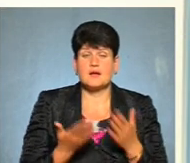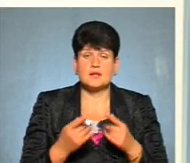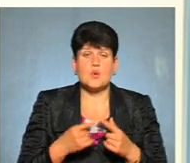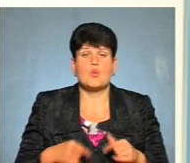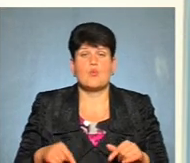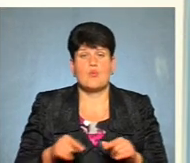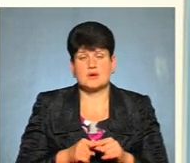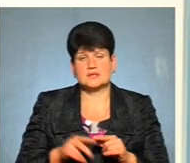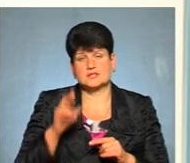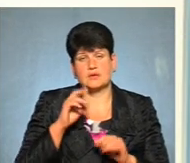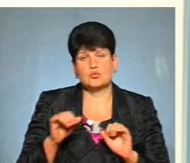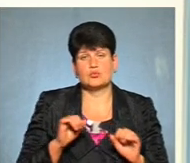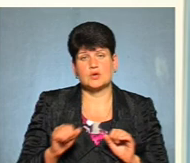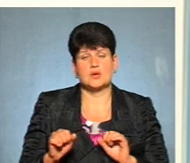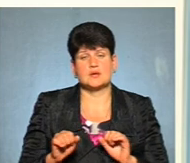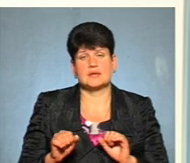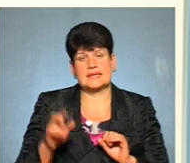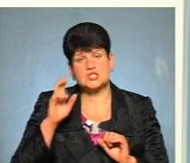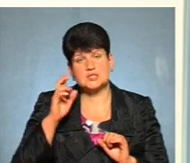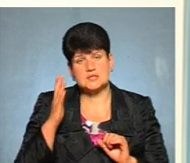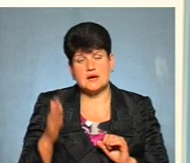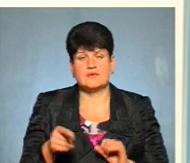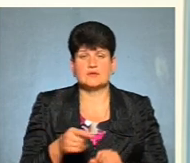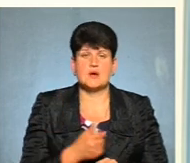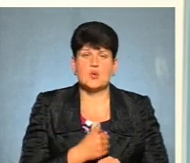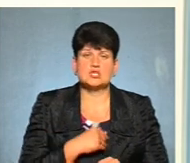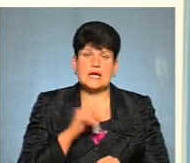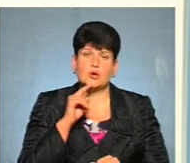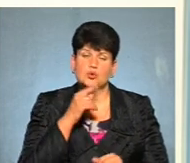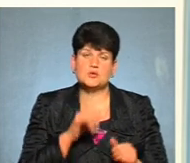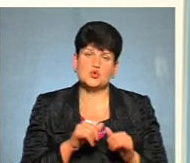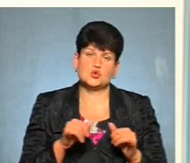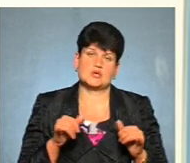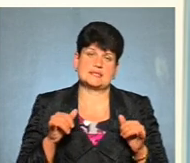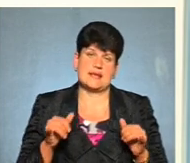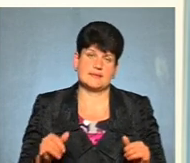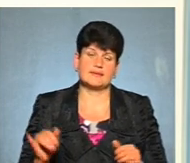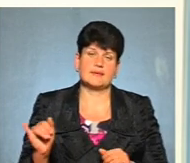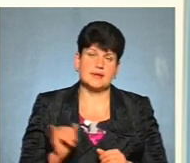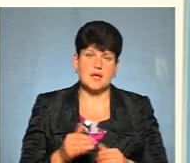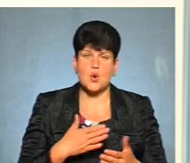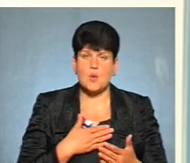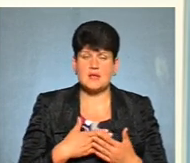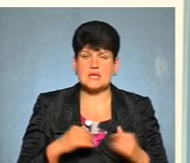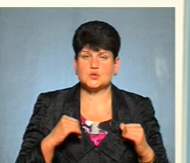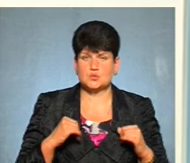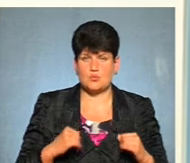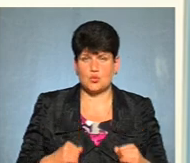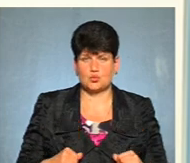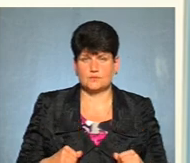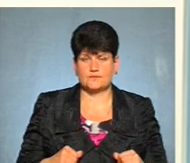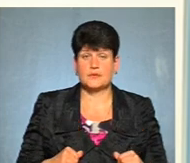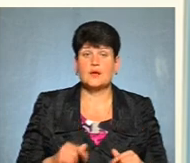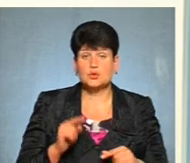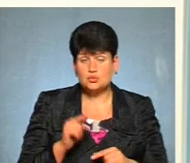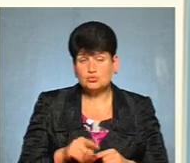державного управління, уряд чи держава хоче економічного зростання і громадянського спокою. Так от,